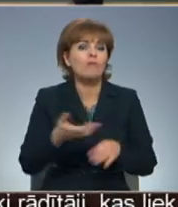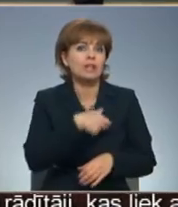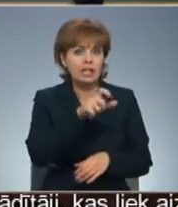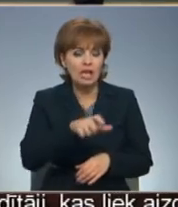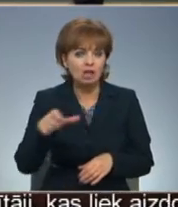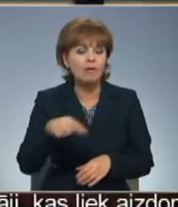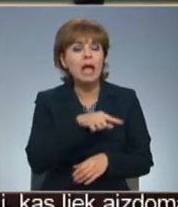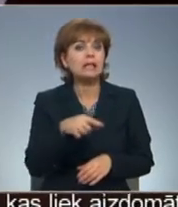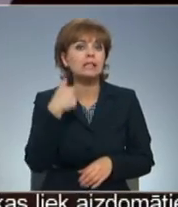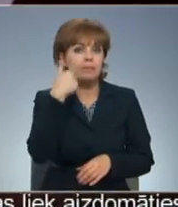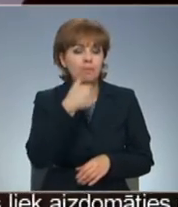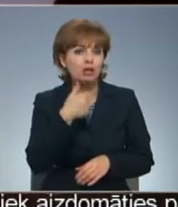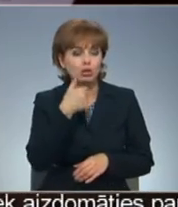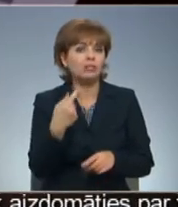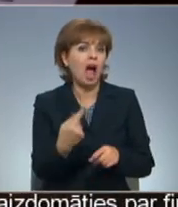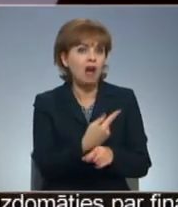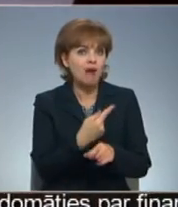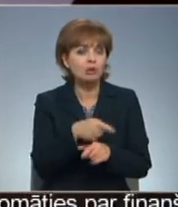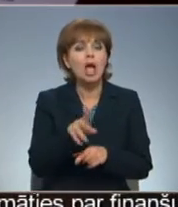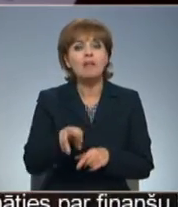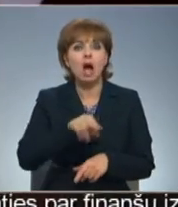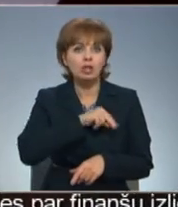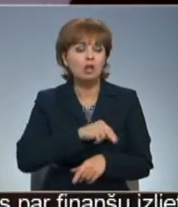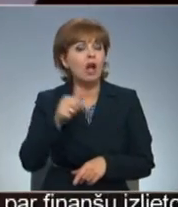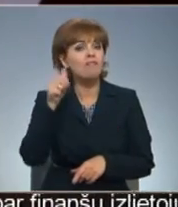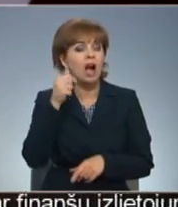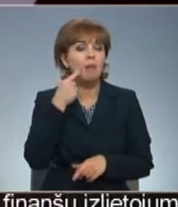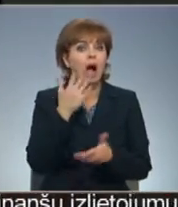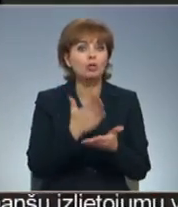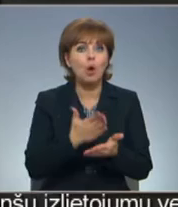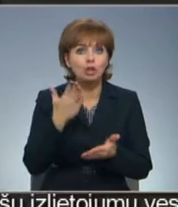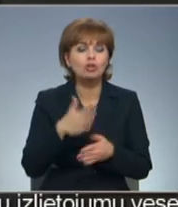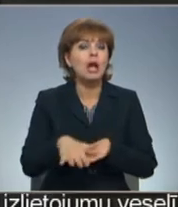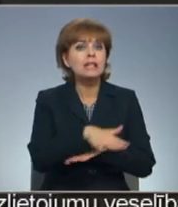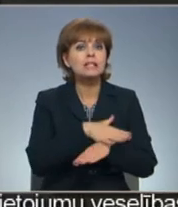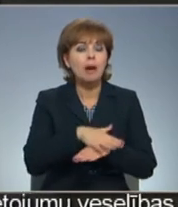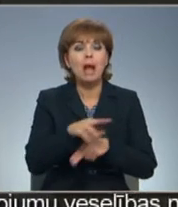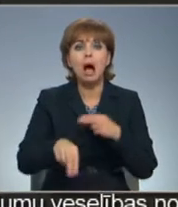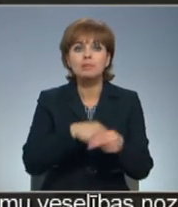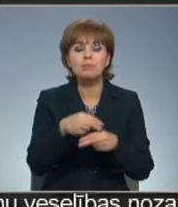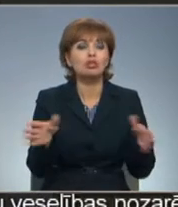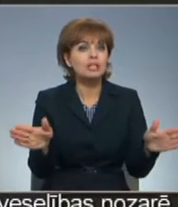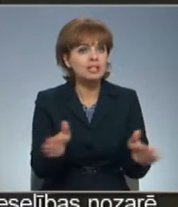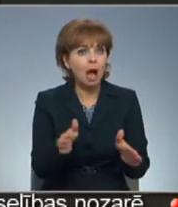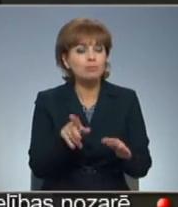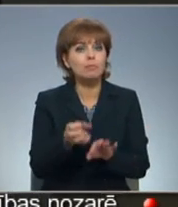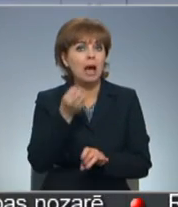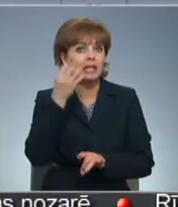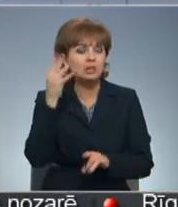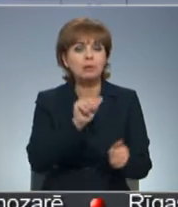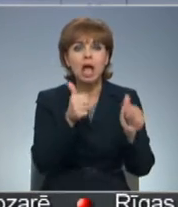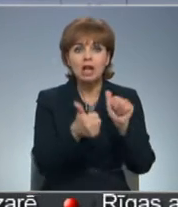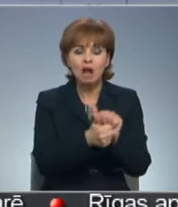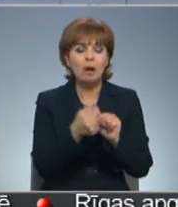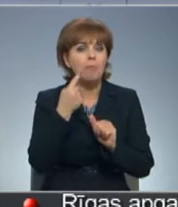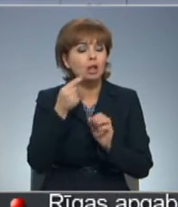skaidrojumiem līdz personīgiem apvainojumiem. Tā varētu raksturot vakar Madonā notikušo sabiedriskās apspriešanas sapulci par izglītības reformu